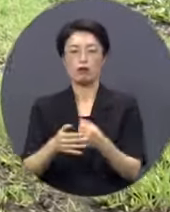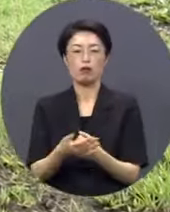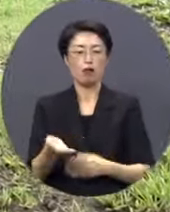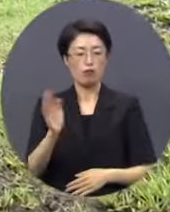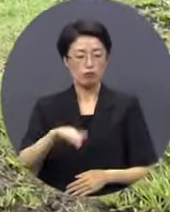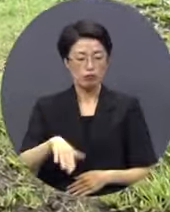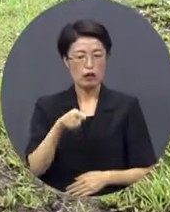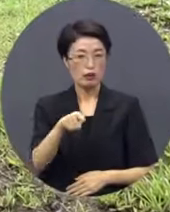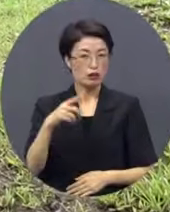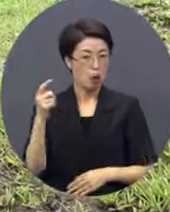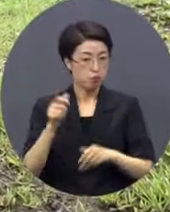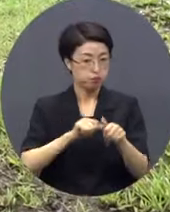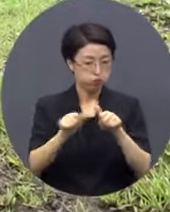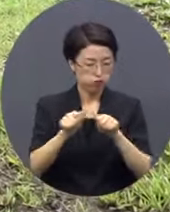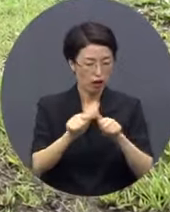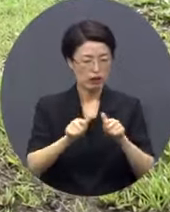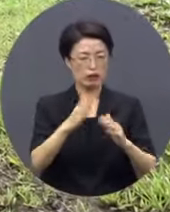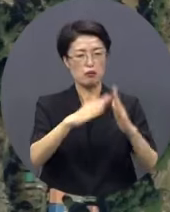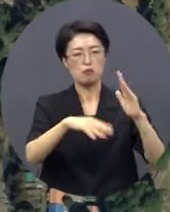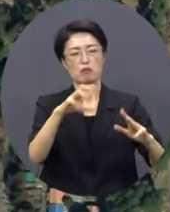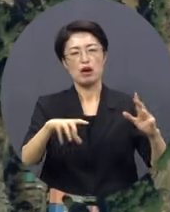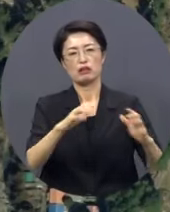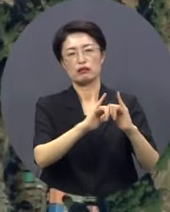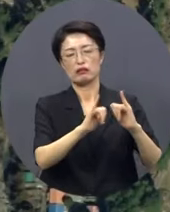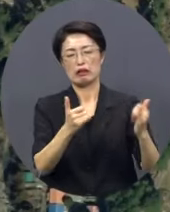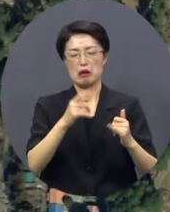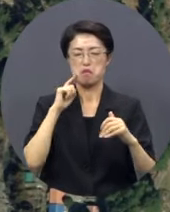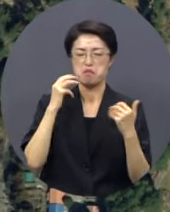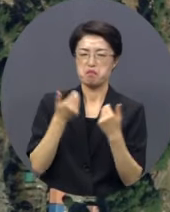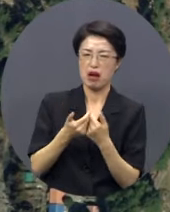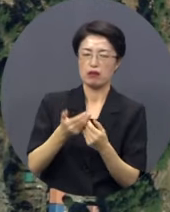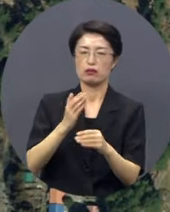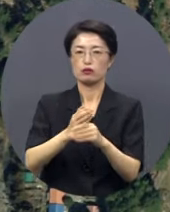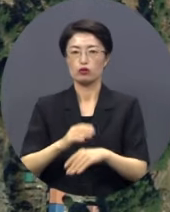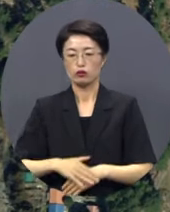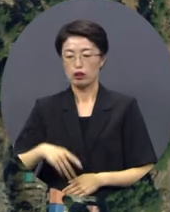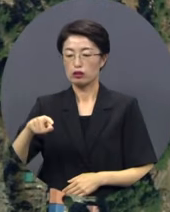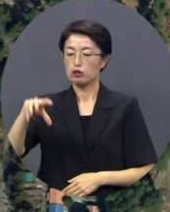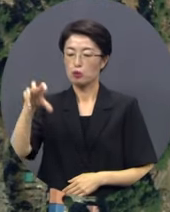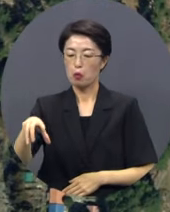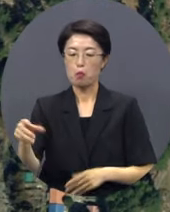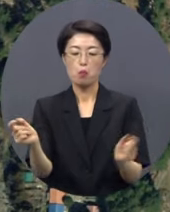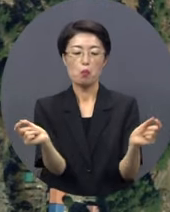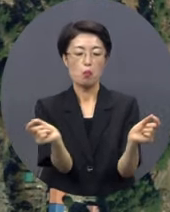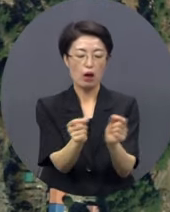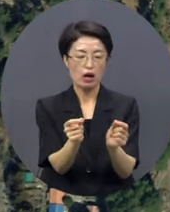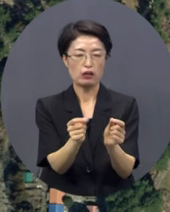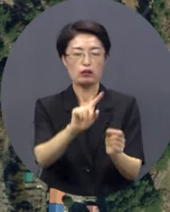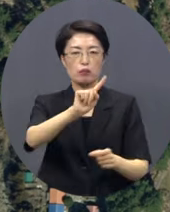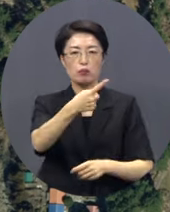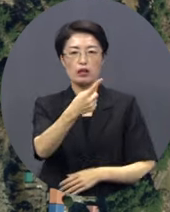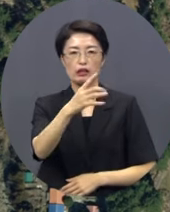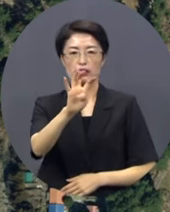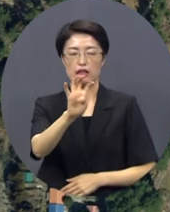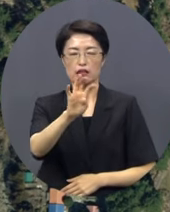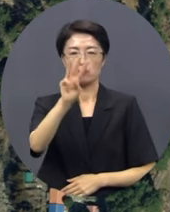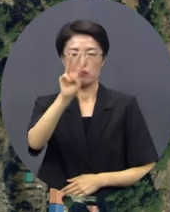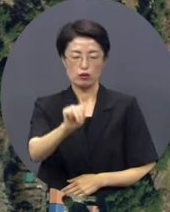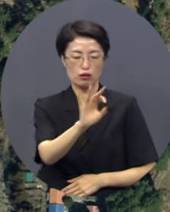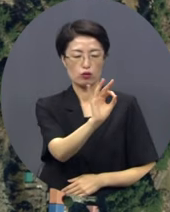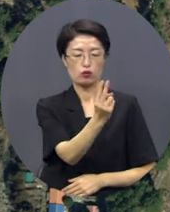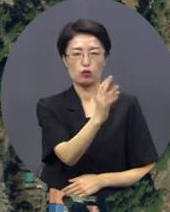마을 주민들이 강하게 반발하고 나섰습니다. 사업 부지로부터 직선 거리로 140m의 요양병원이